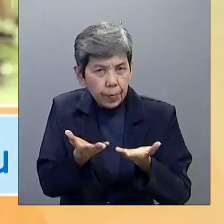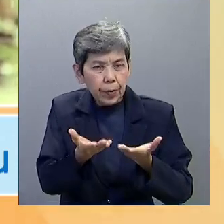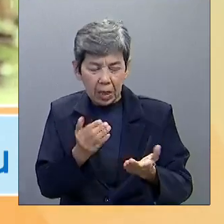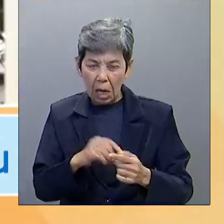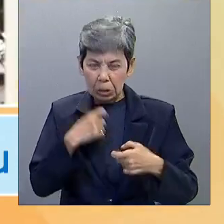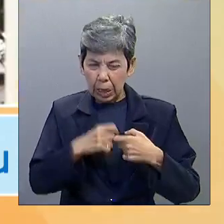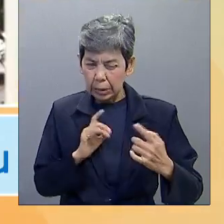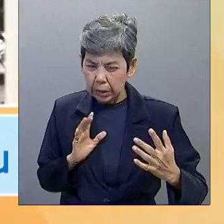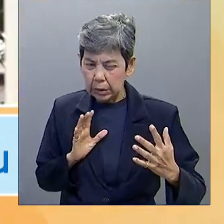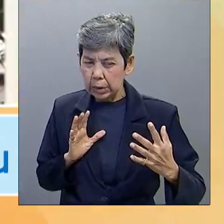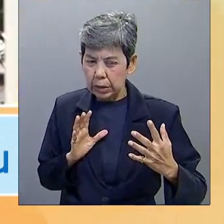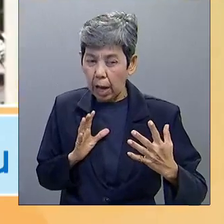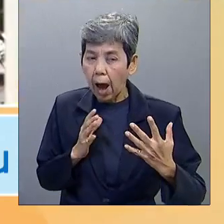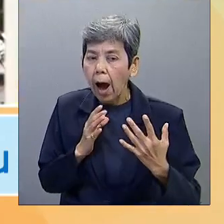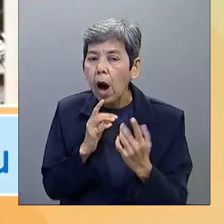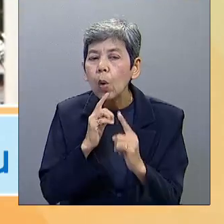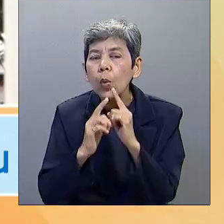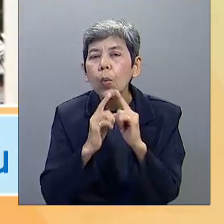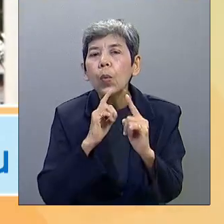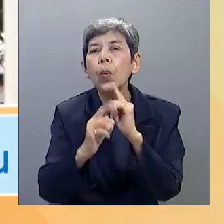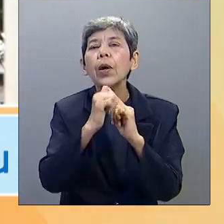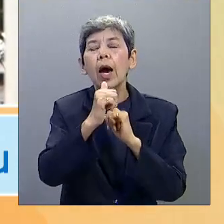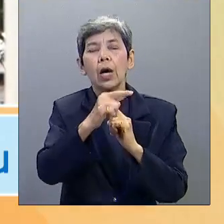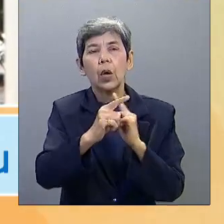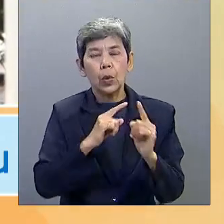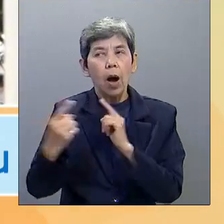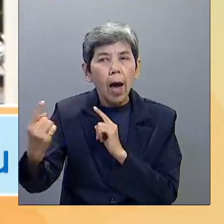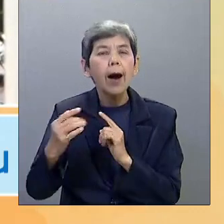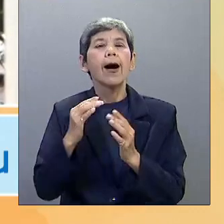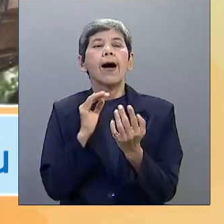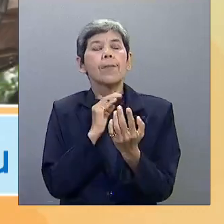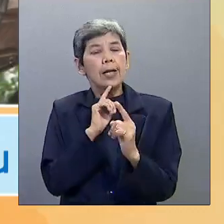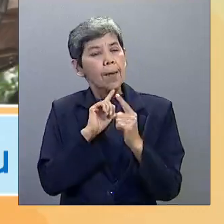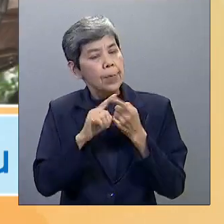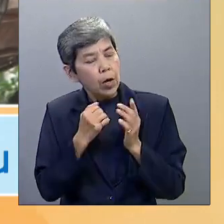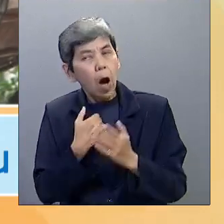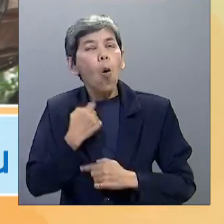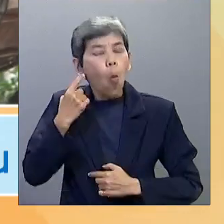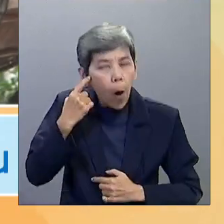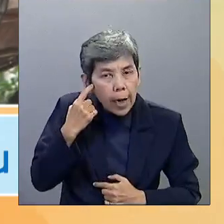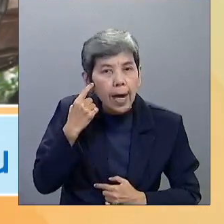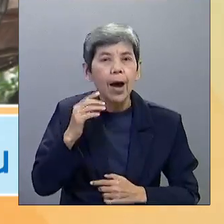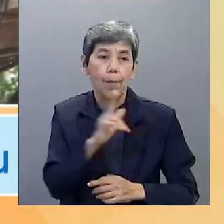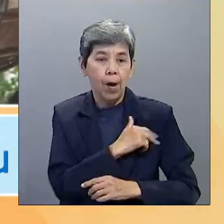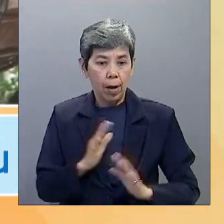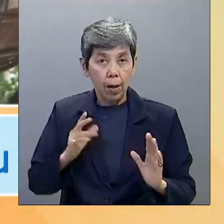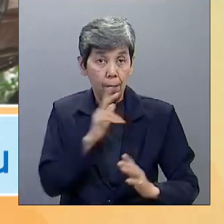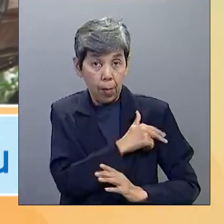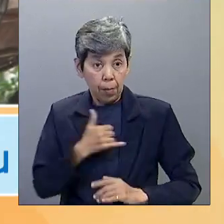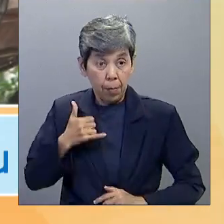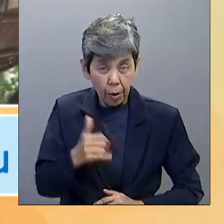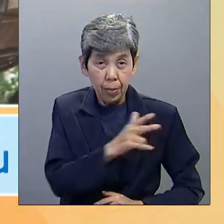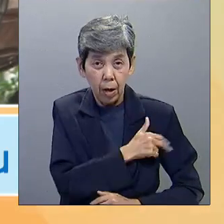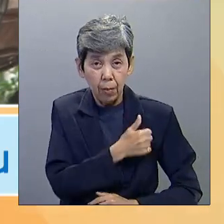ะยากแต่พอเราสนิท ต่อได้ชิ้นแรก เขาจะรู้สึกว่าเราเป็นมิตรเหมือนเราไว้วางใจเพื่อนอย่างคุณหมอเข้าไปแรกๆเนี่ยก็